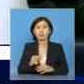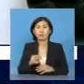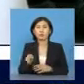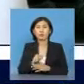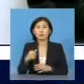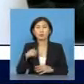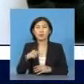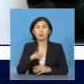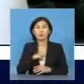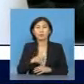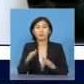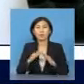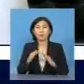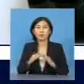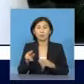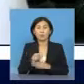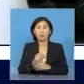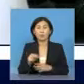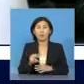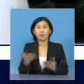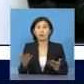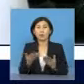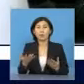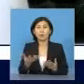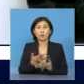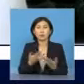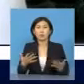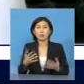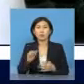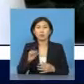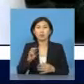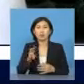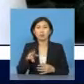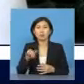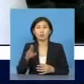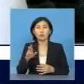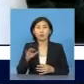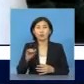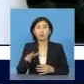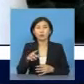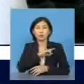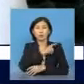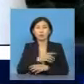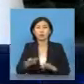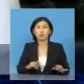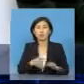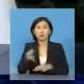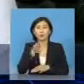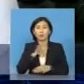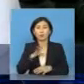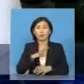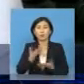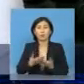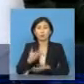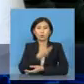лечение самостоятельно на дому. Какие антибиотики они принимали? Некоторые сильно действующие антибиотики принимали